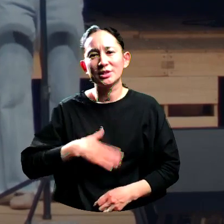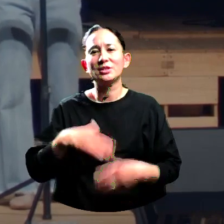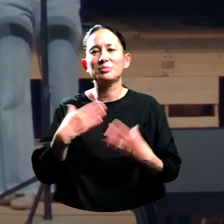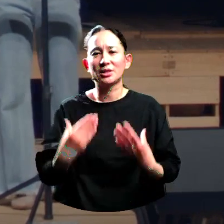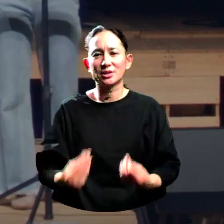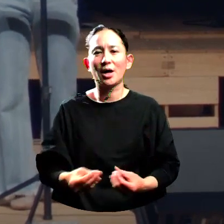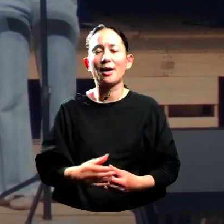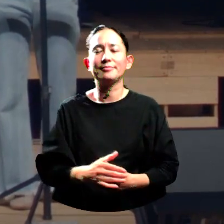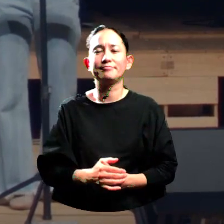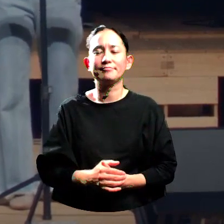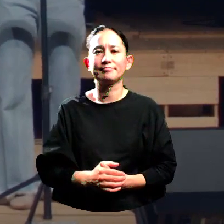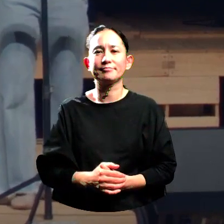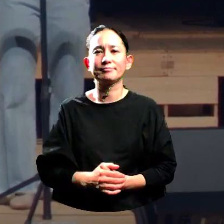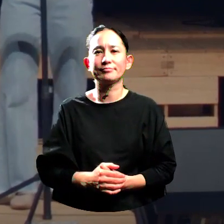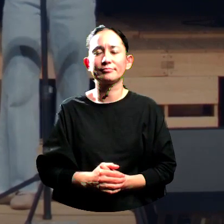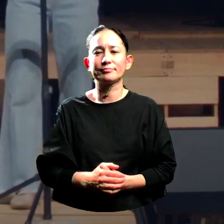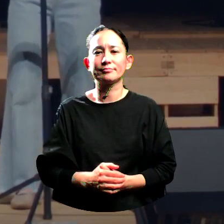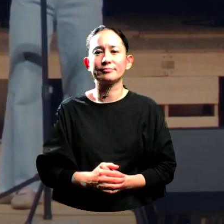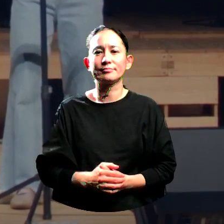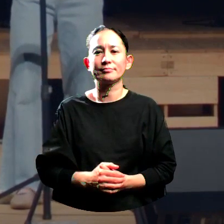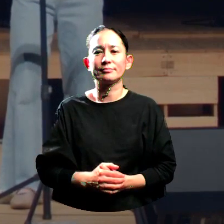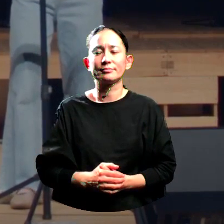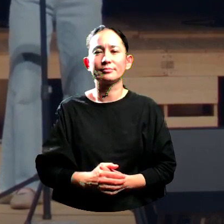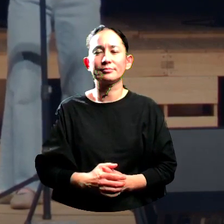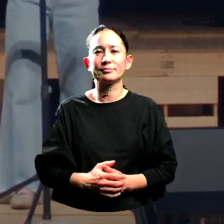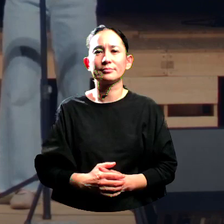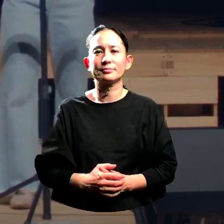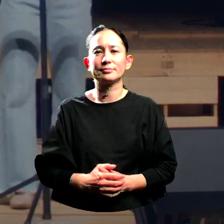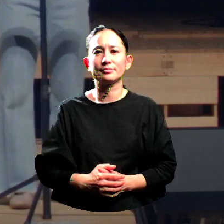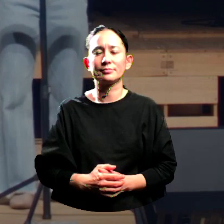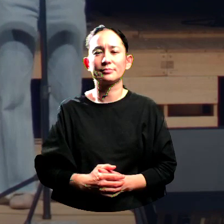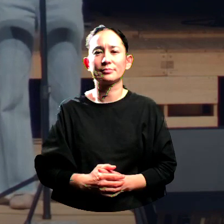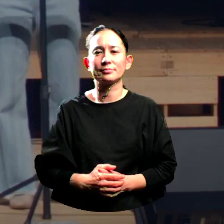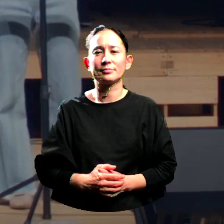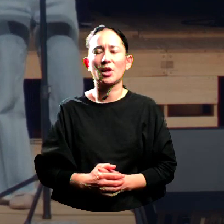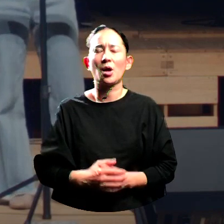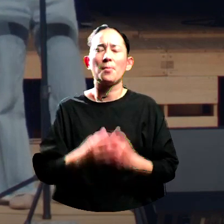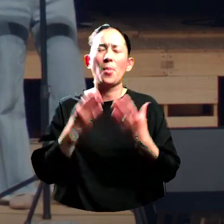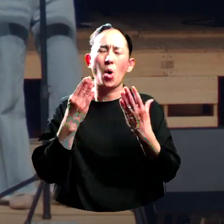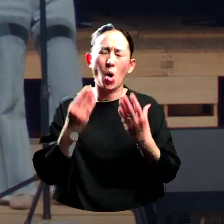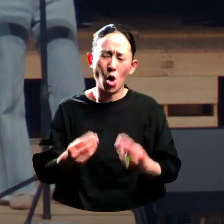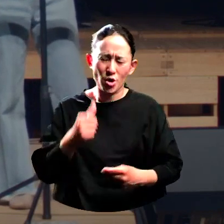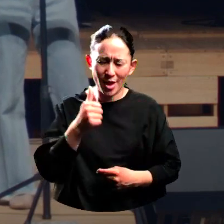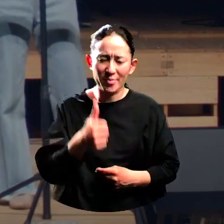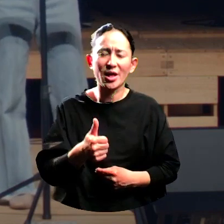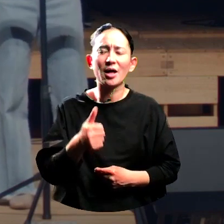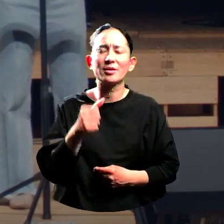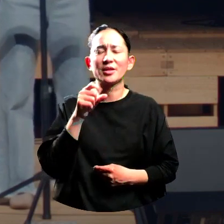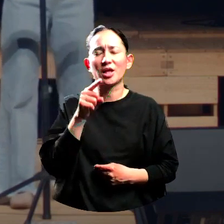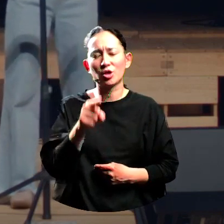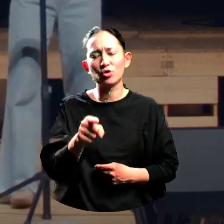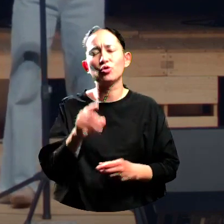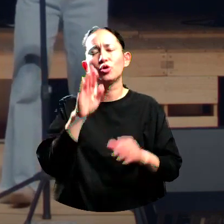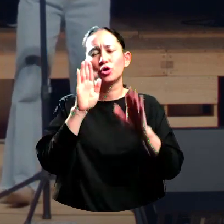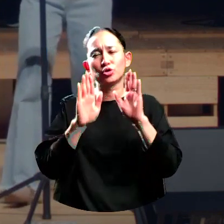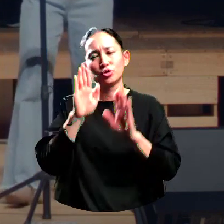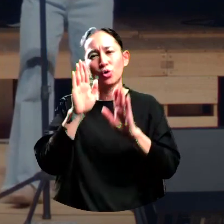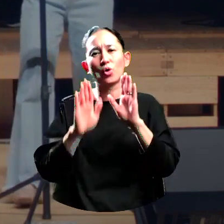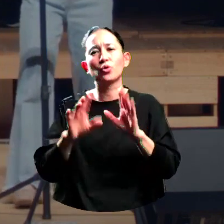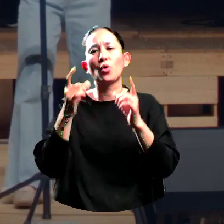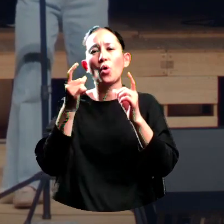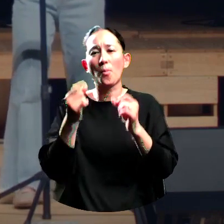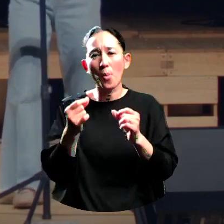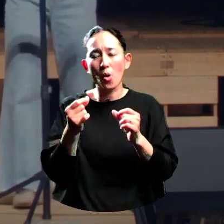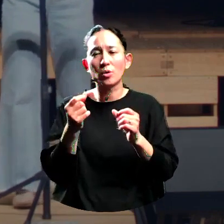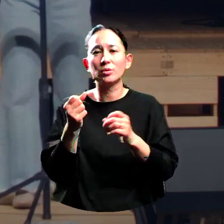the cross and the resurrection of Jesus was for me. もうダメだと思える状況でも、起死回生の希望と